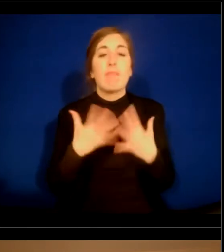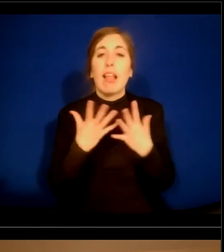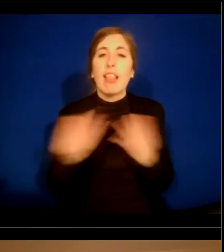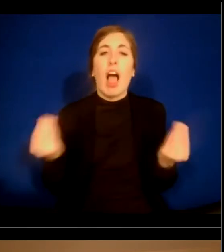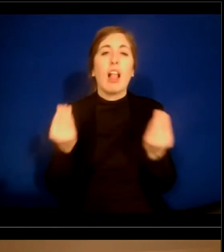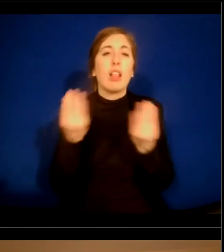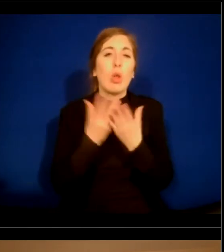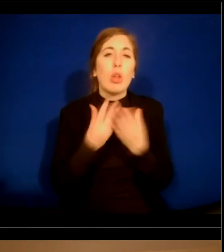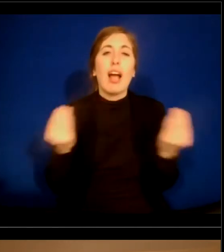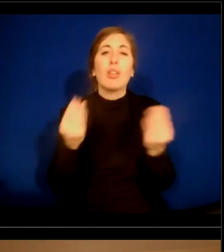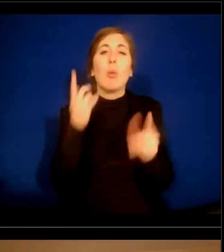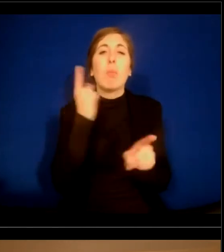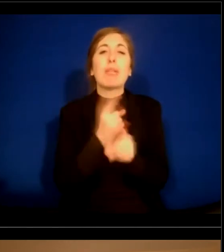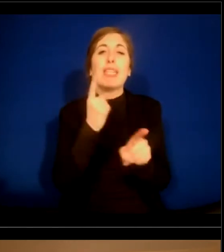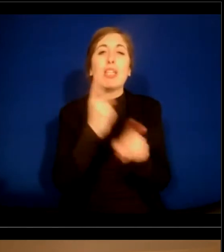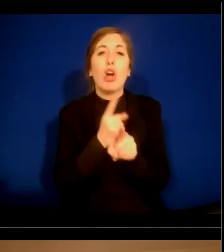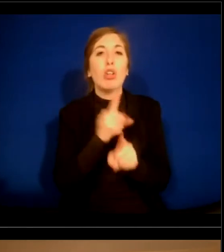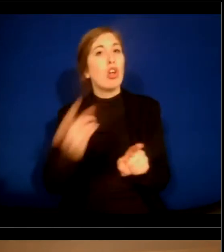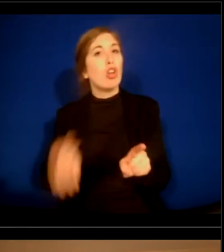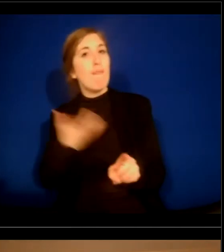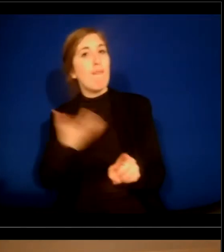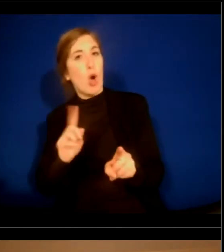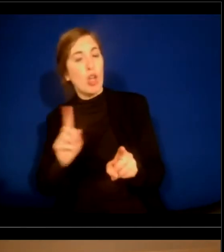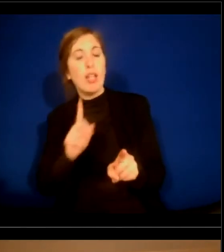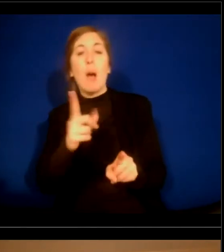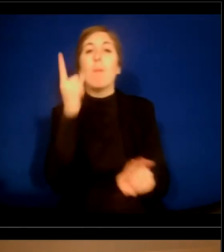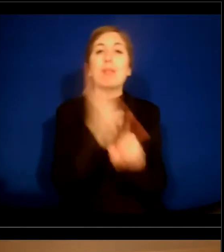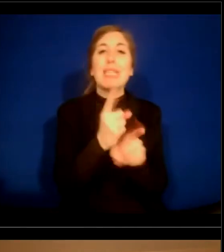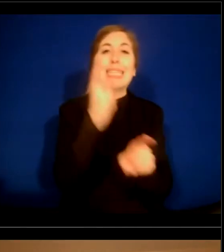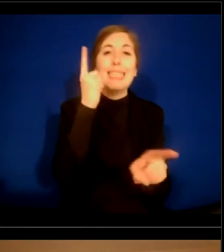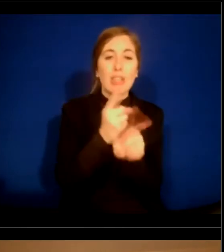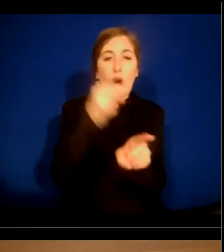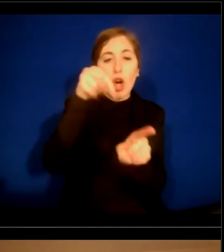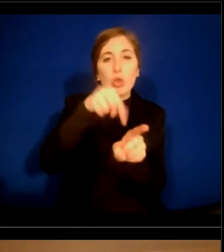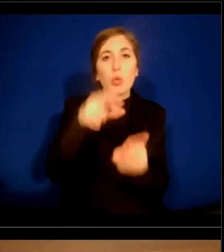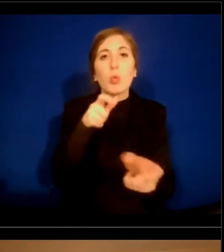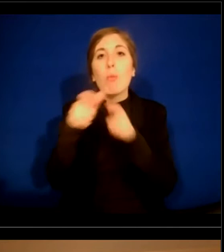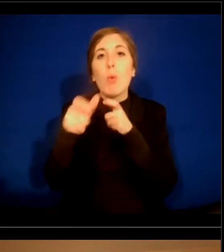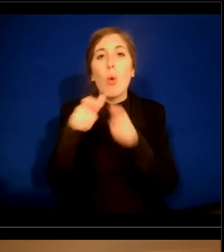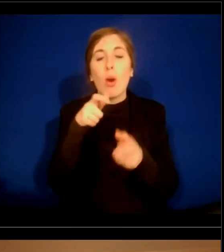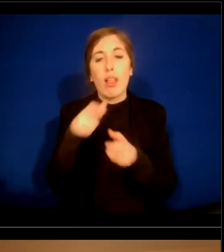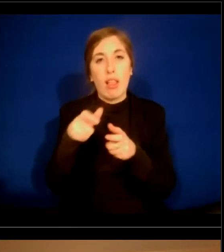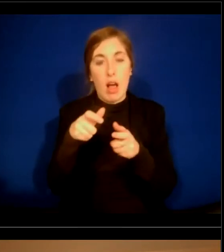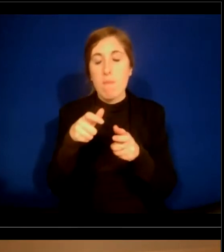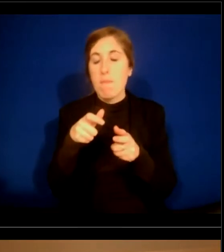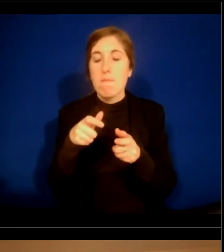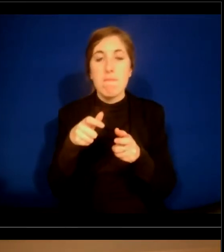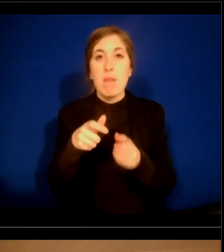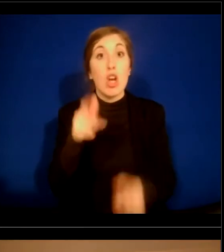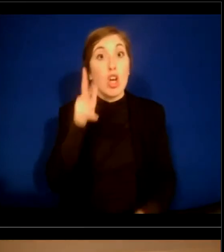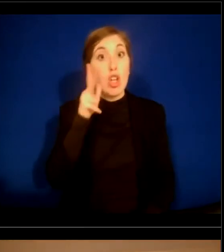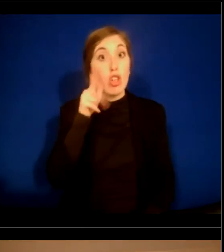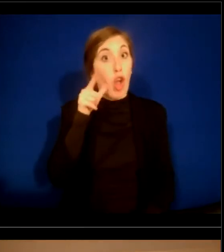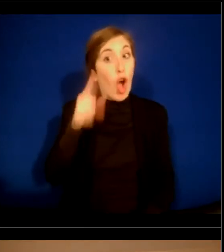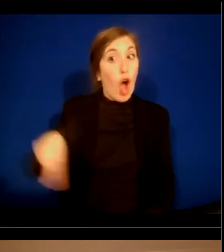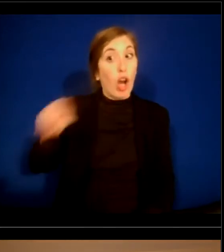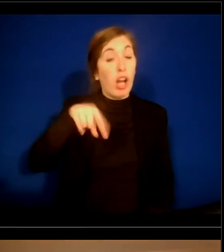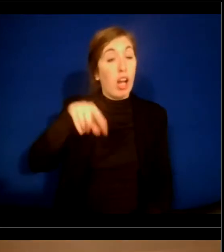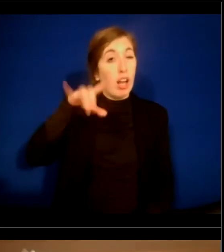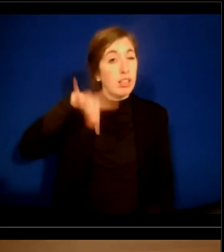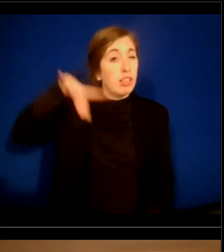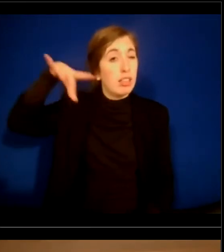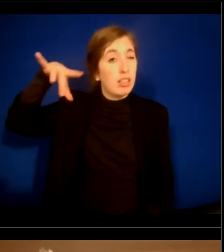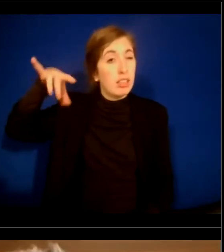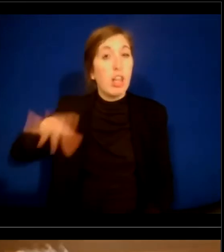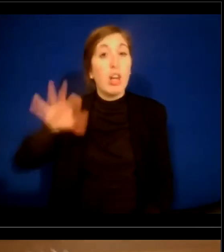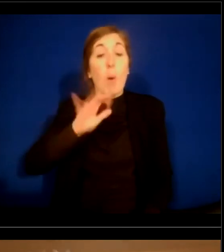voglia, tanto proprio bisogno di comunicare. Quindi ci sono state delle donne, e dei